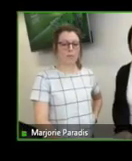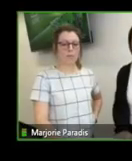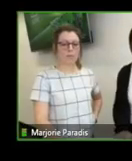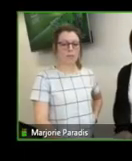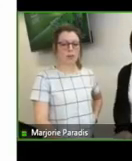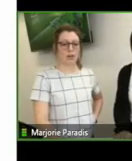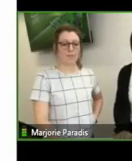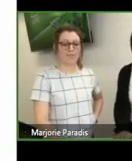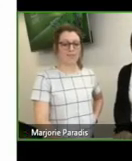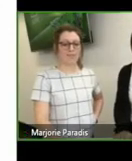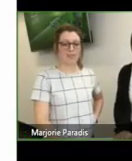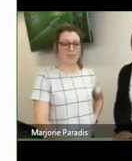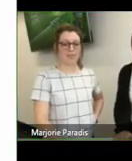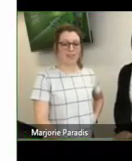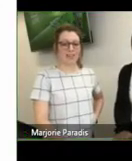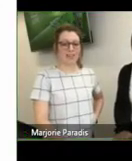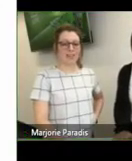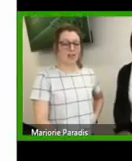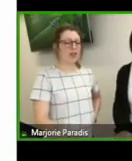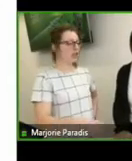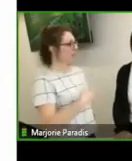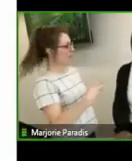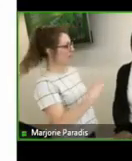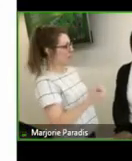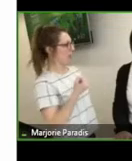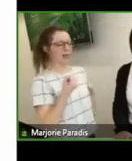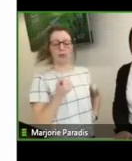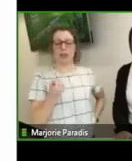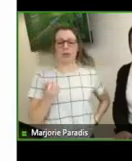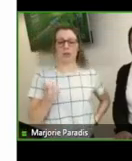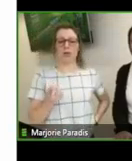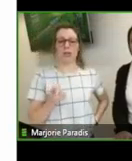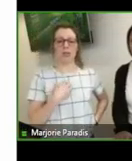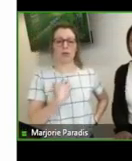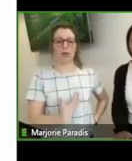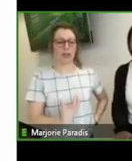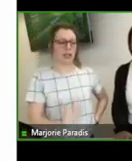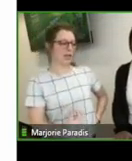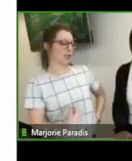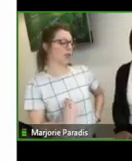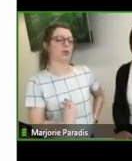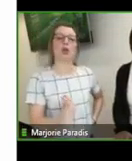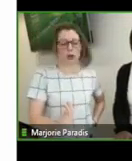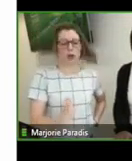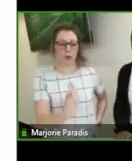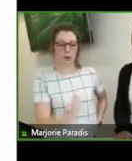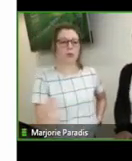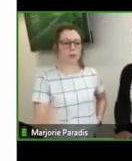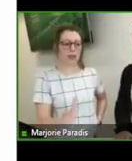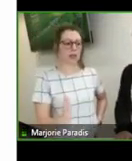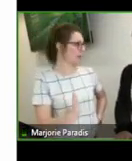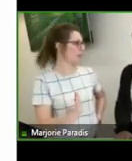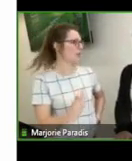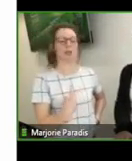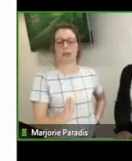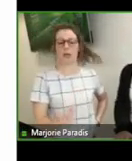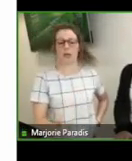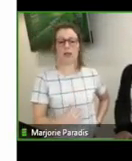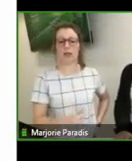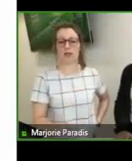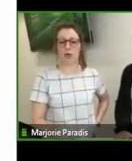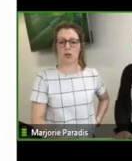après. Voilà. Donc là, la nouvelle est venue jusqu'à nous, on a réagi, on a reconnu nos biais cognitifs,